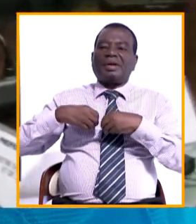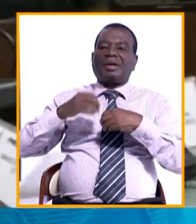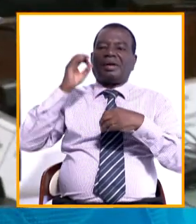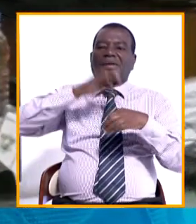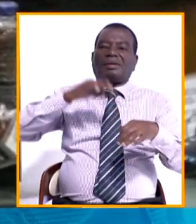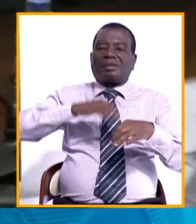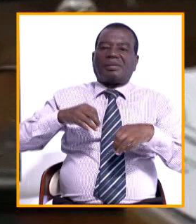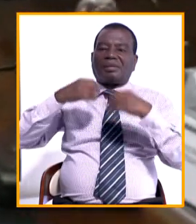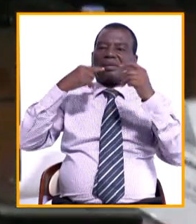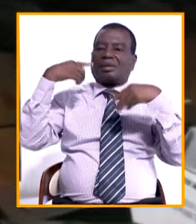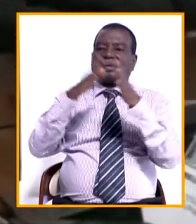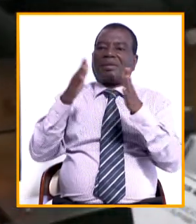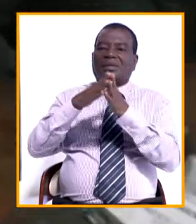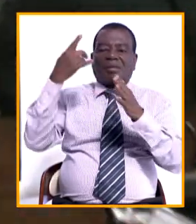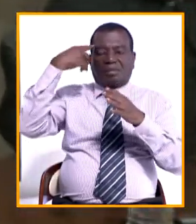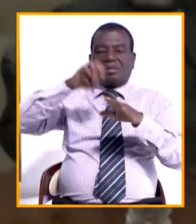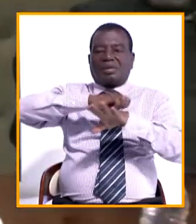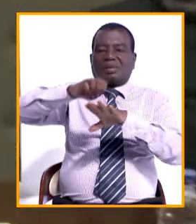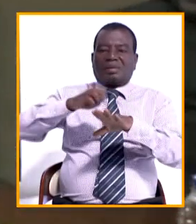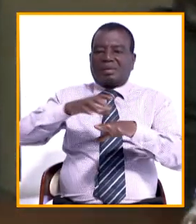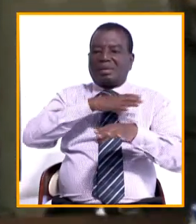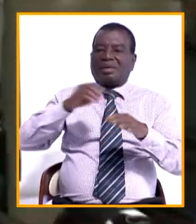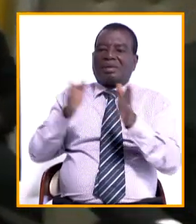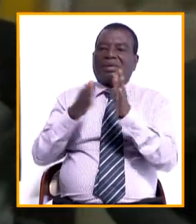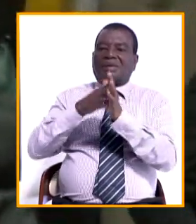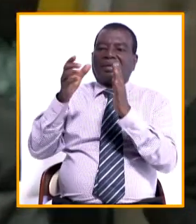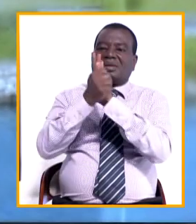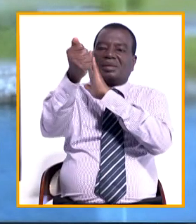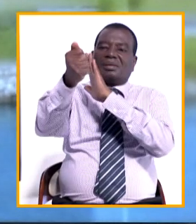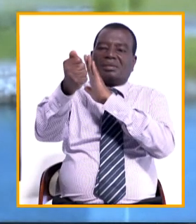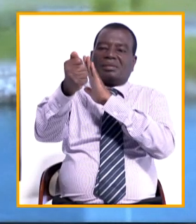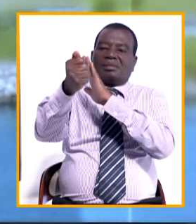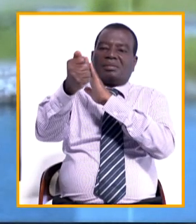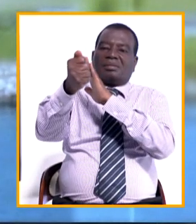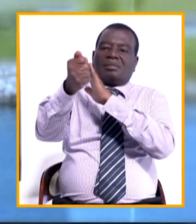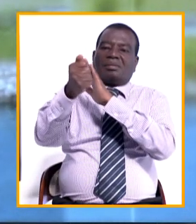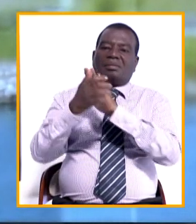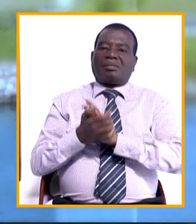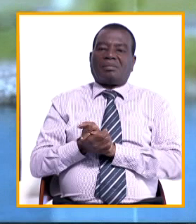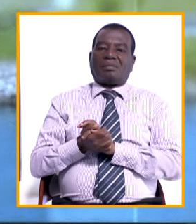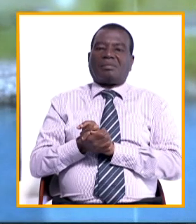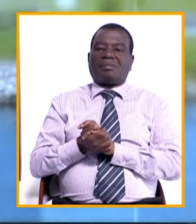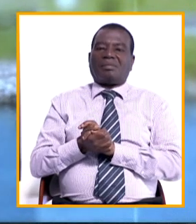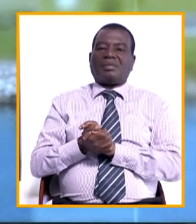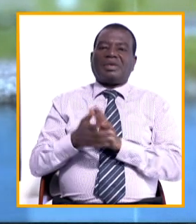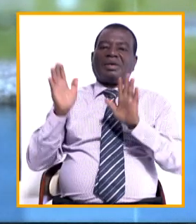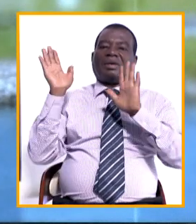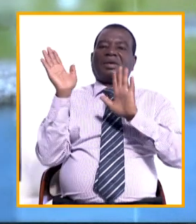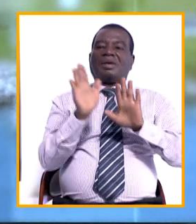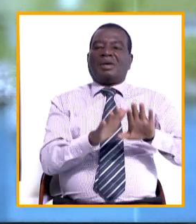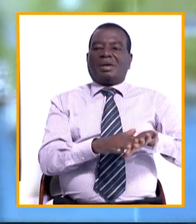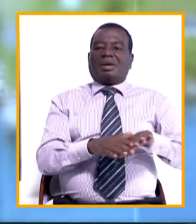profité pour la féliciter pour son engagement en faveur d'une école de qualité. On range les crampons et les ballons. On